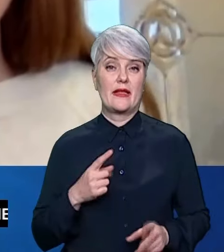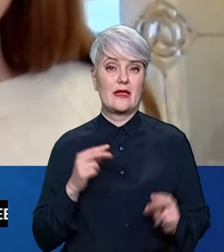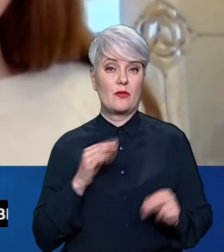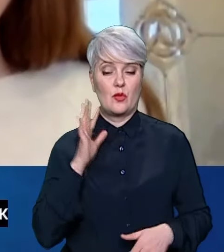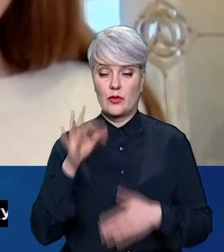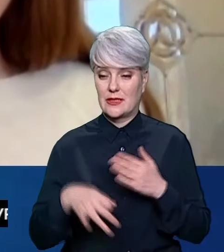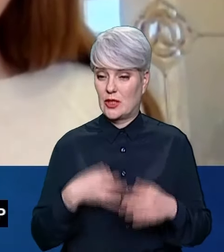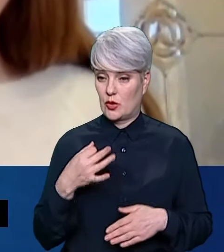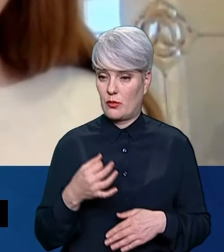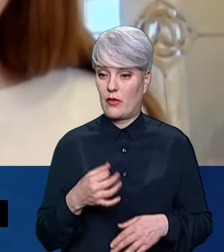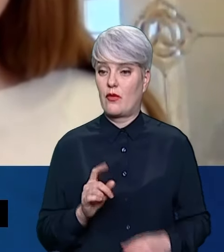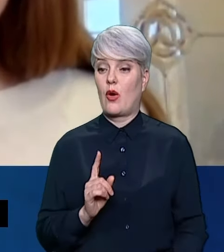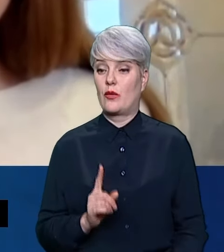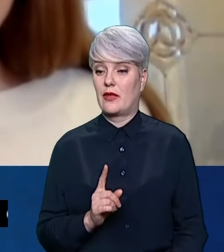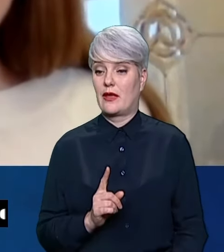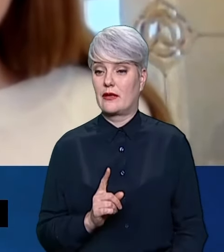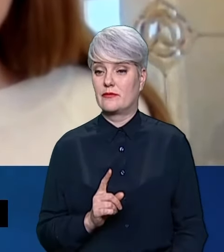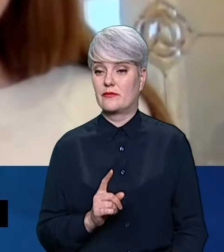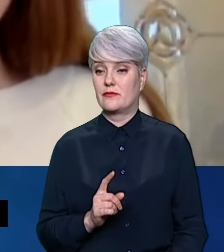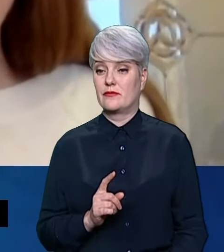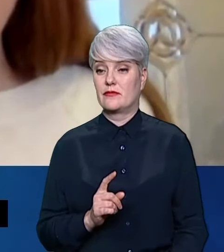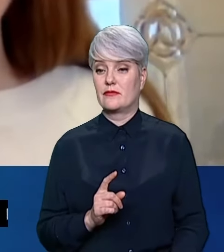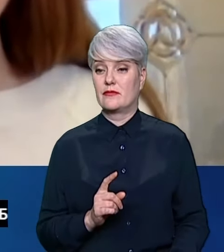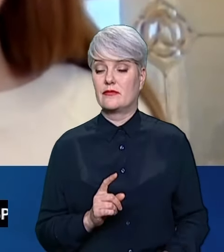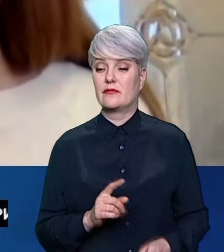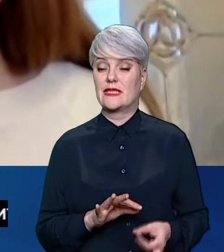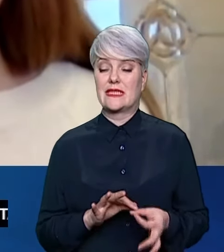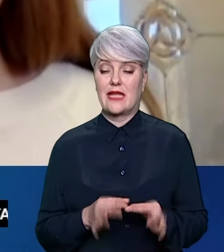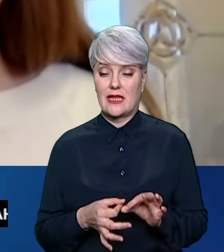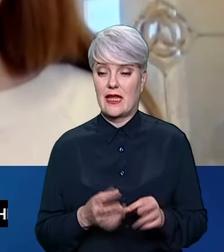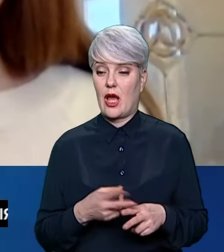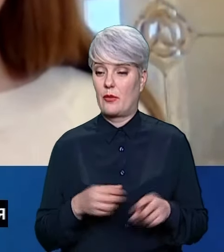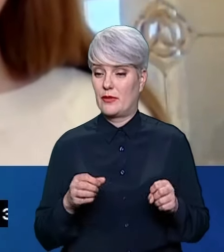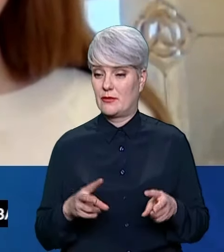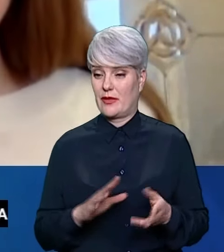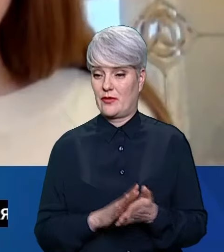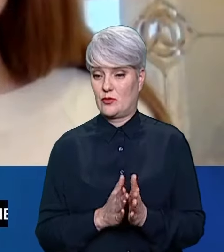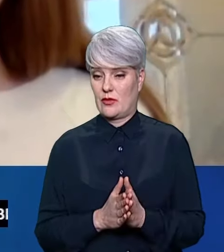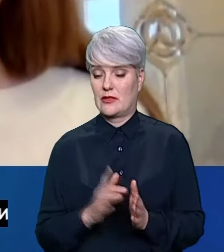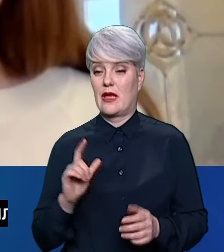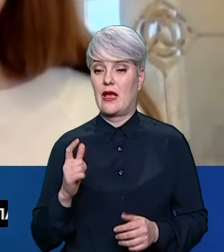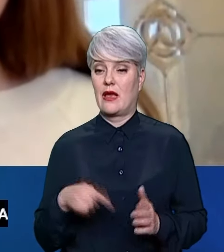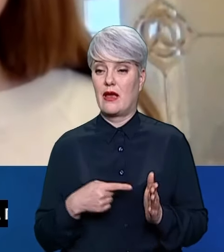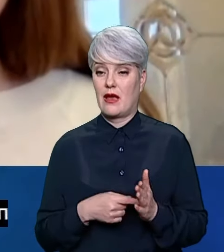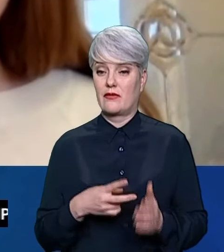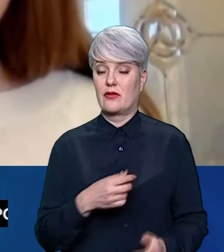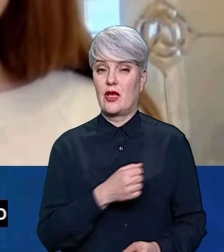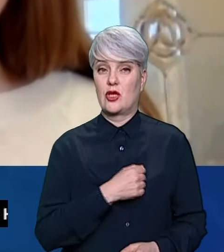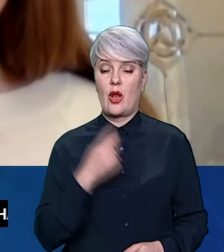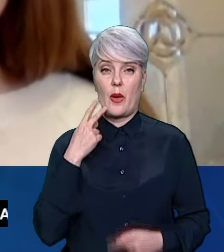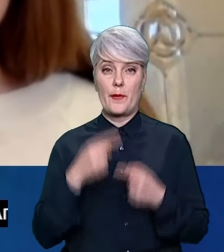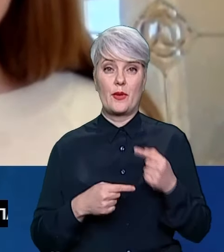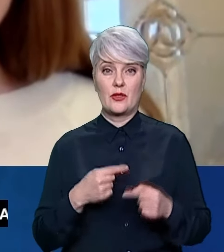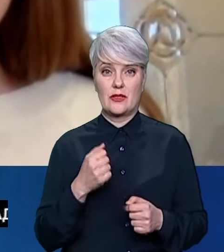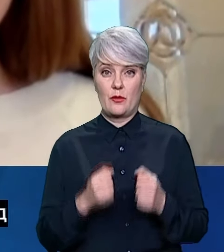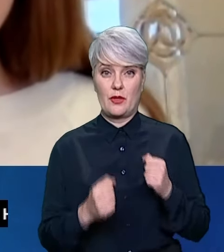цілодобово зараз. Однак там дійсно складна безпекова ситуація, і Харків, на жаль, постійно під